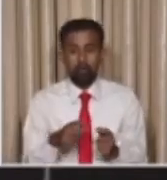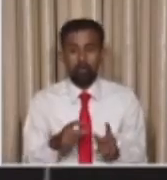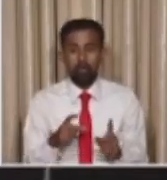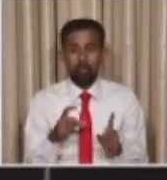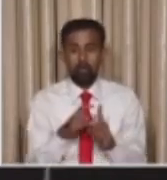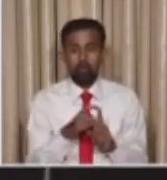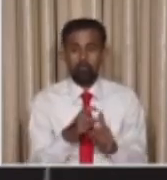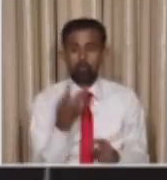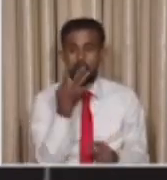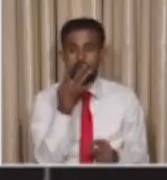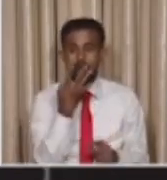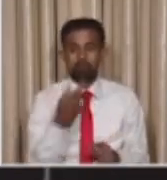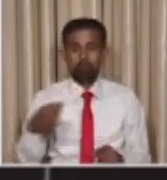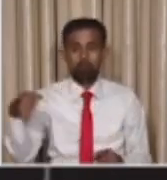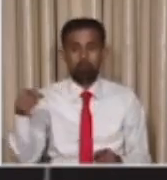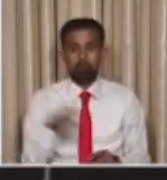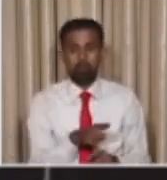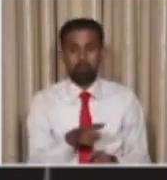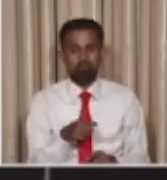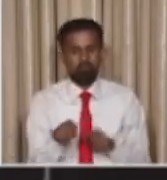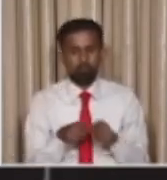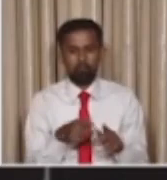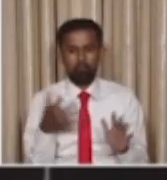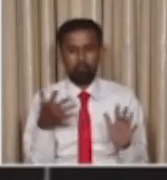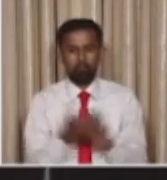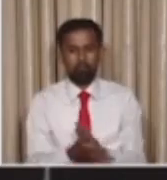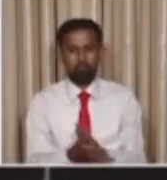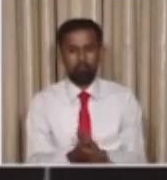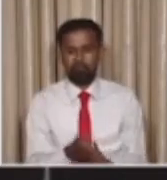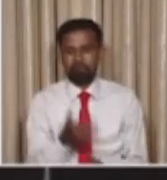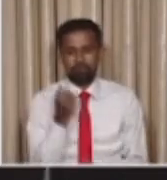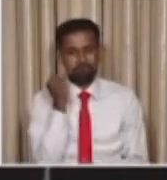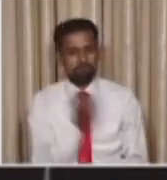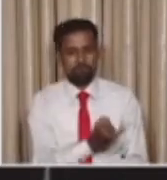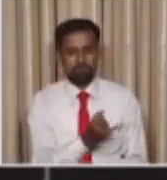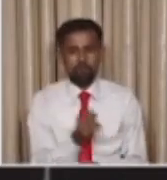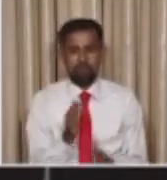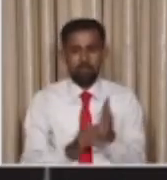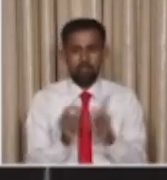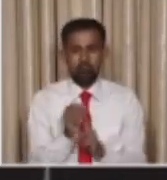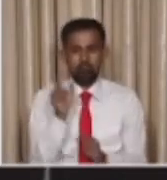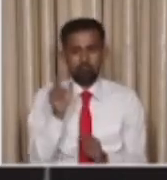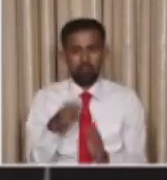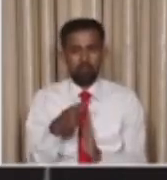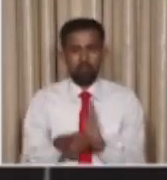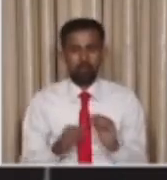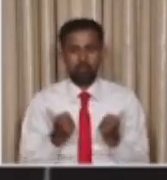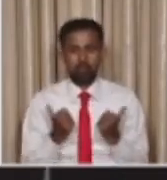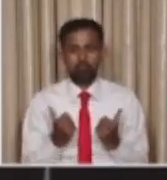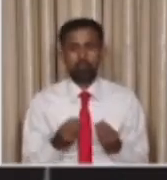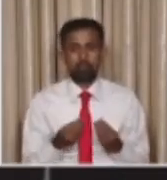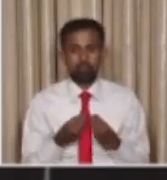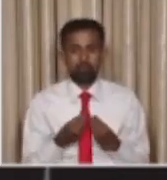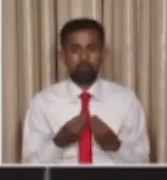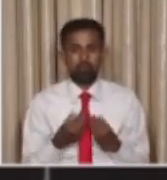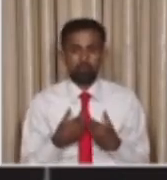4ට ගෙනල්ලා තියෙනවා. මේ වගේ අමනෝක්න පාපතර ඇමතිවරයෙක් ඉන්න රටක ජීවත් වෙන්න ලැබිච්ච එක